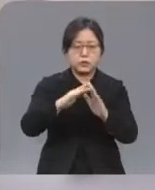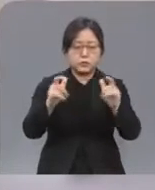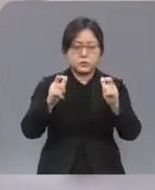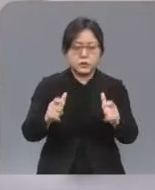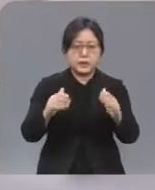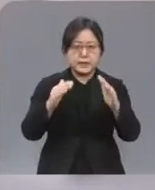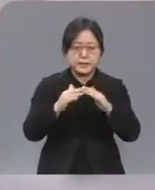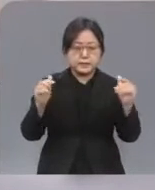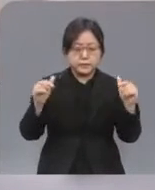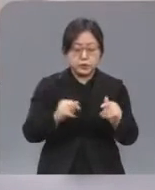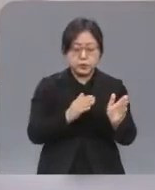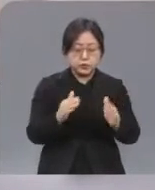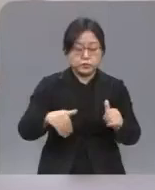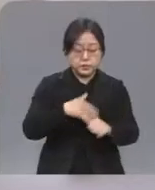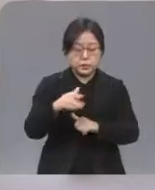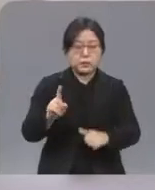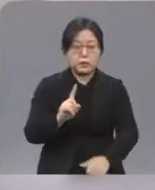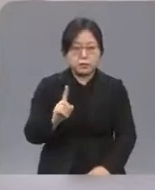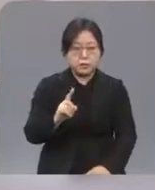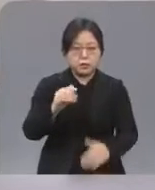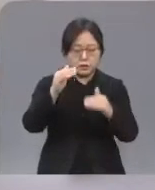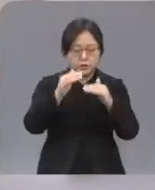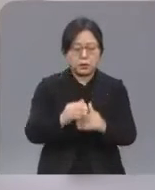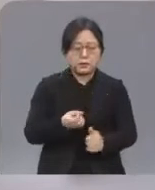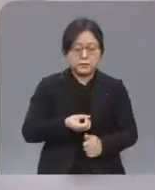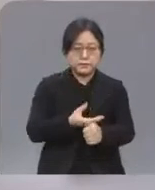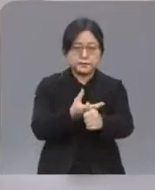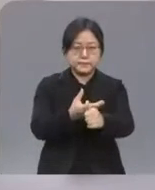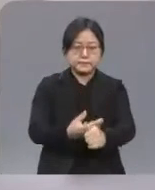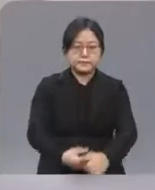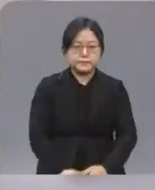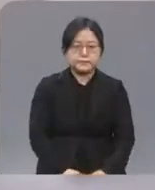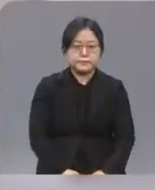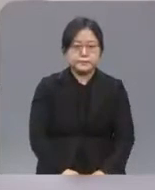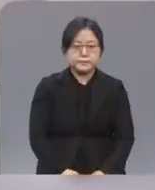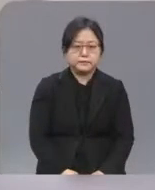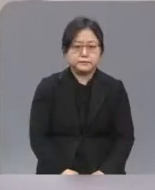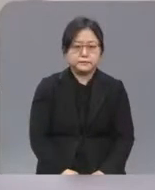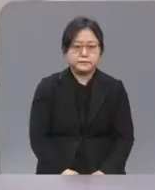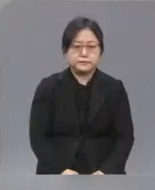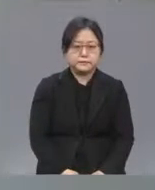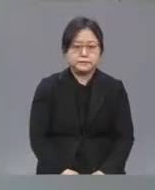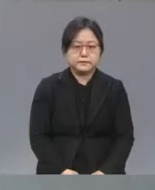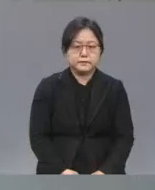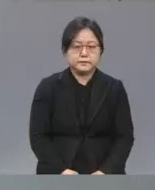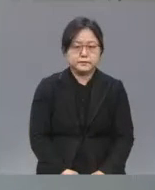지역의 재택치료 준비 상황은 어떤지 최혜진 기자가 보도합니다.